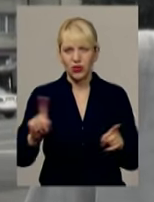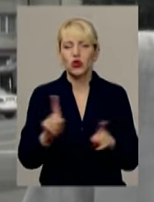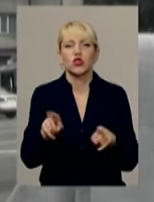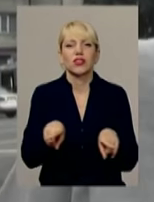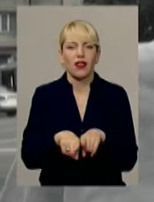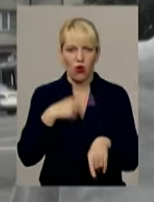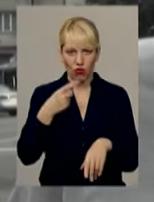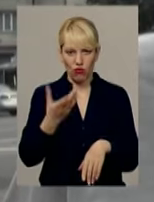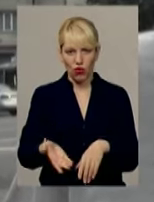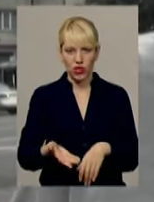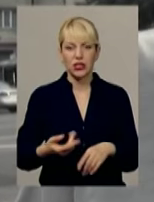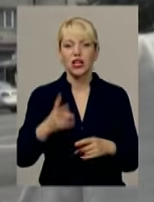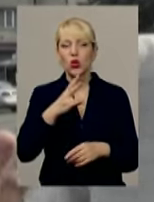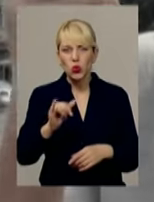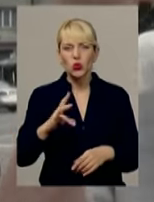Ну,